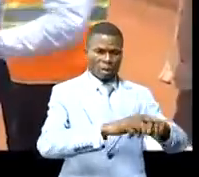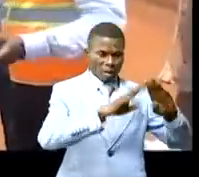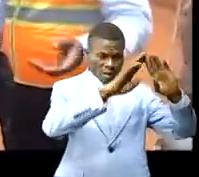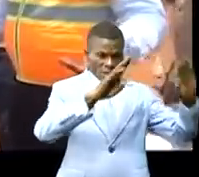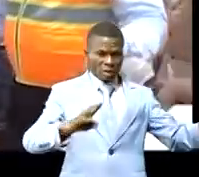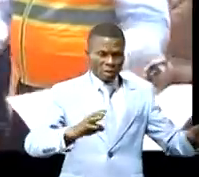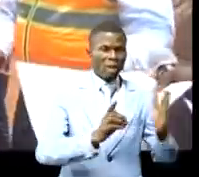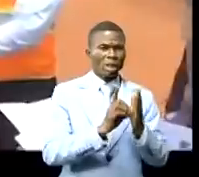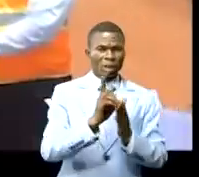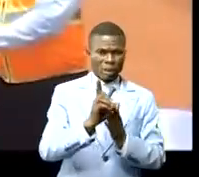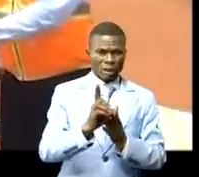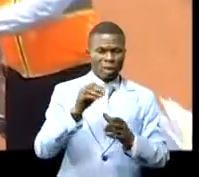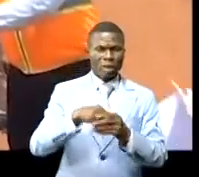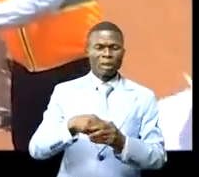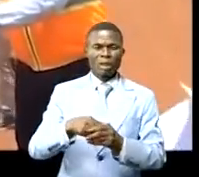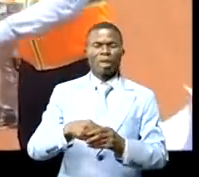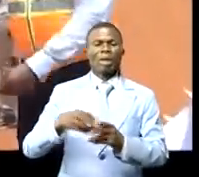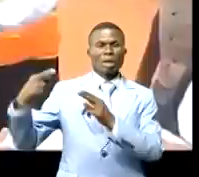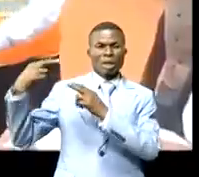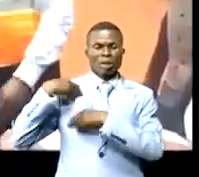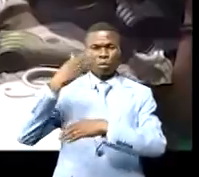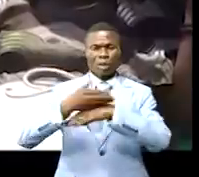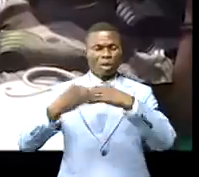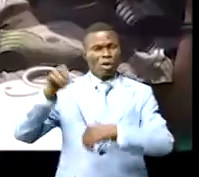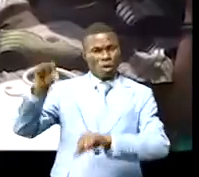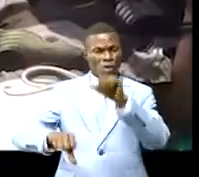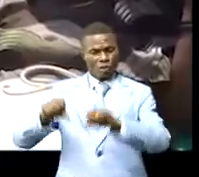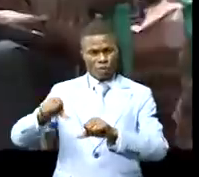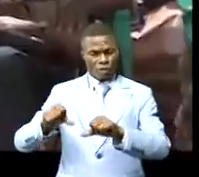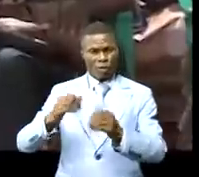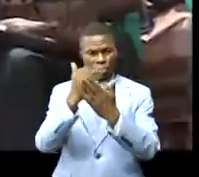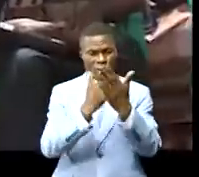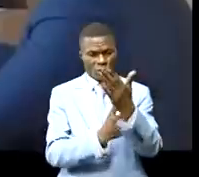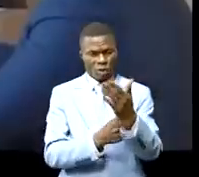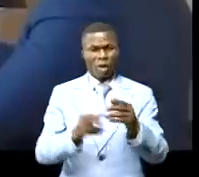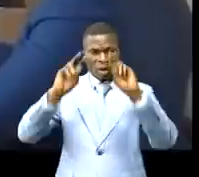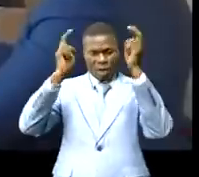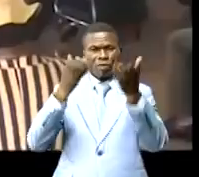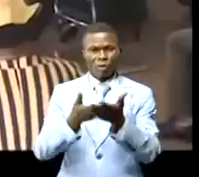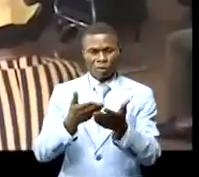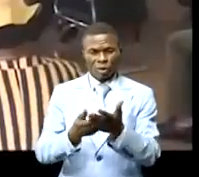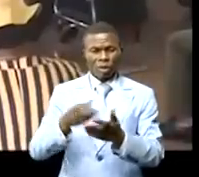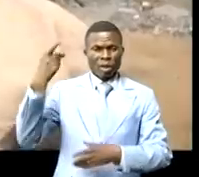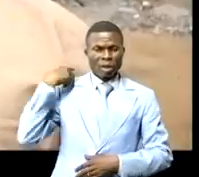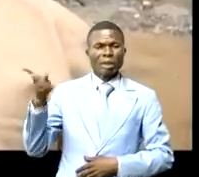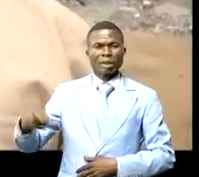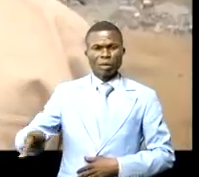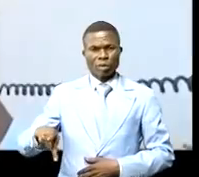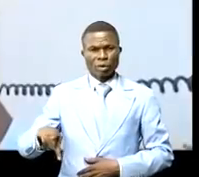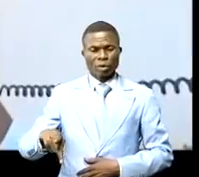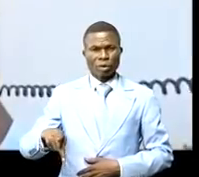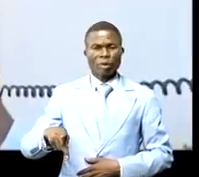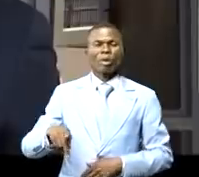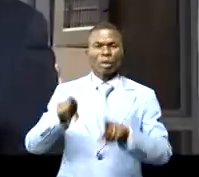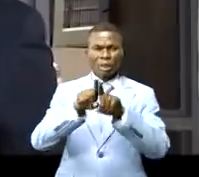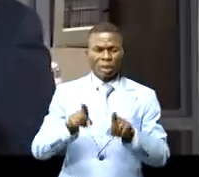en développement, dont le propriétaire des constructions anarchiques identifiées à travers la ville des Iros, les députés provinciaux, les censés